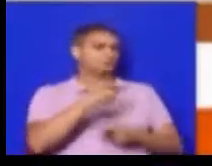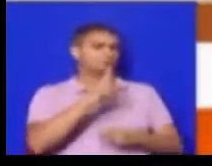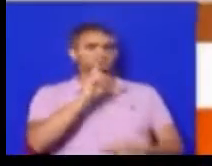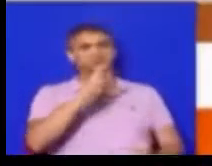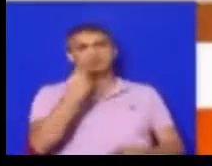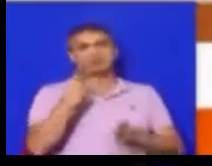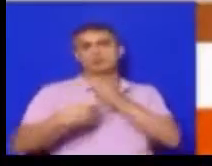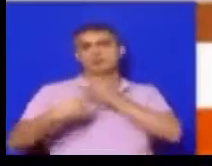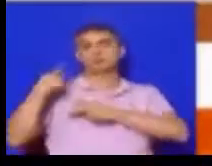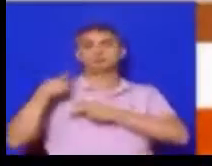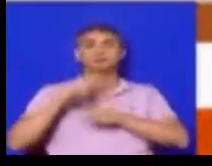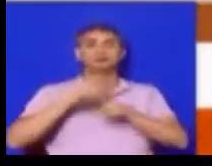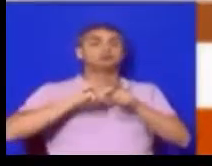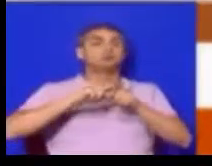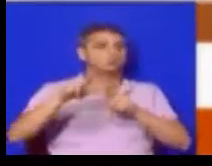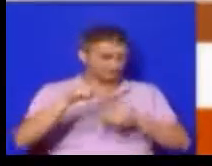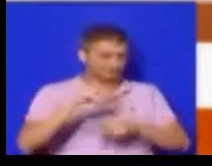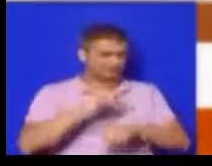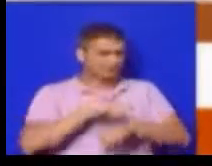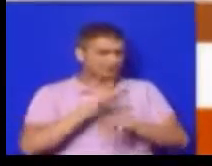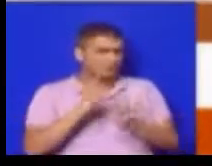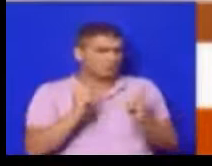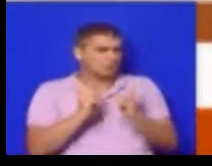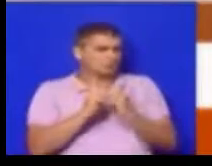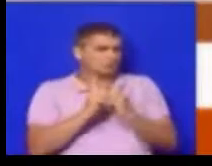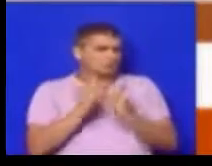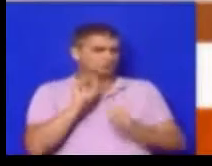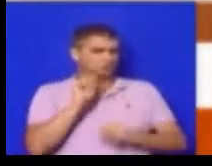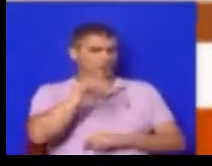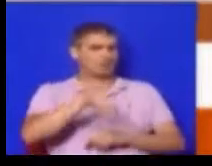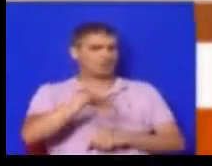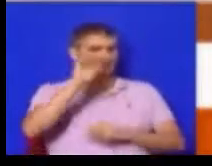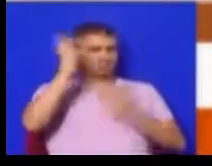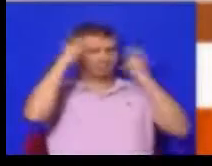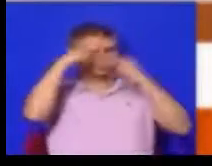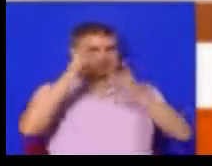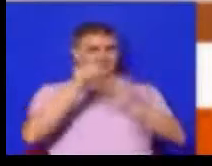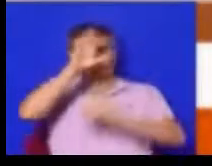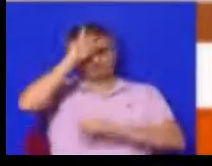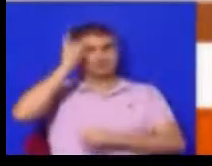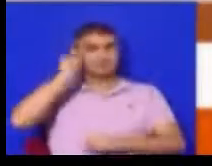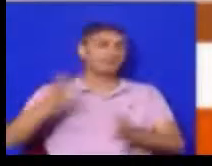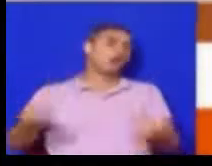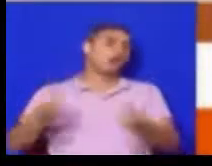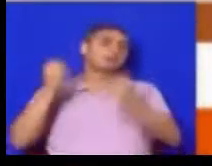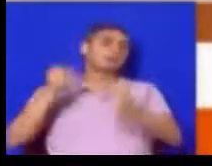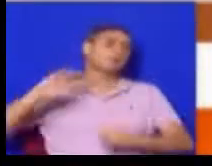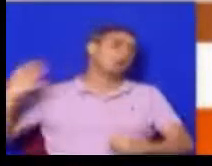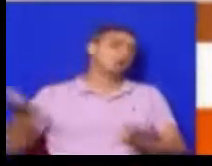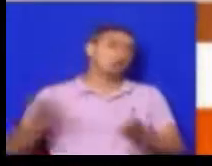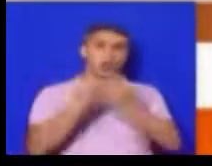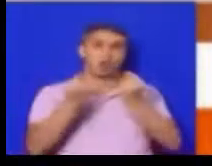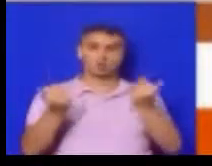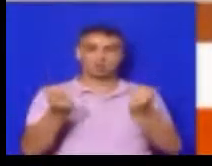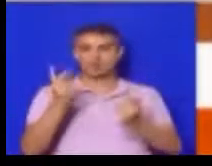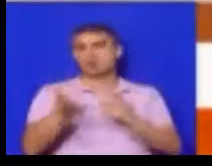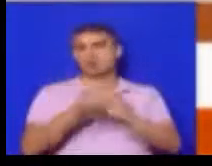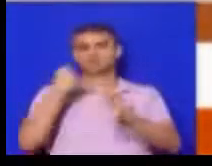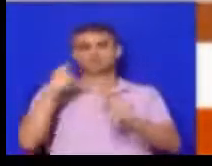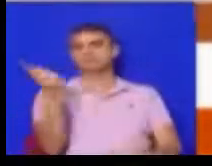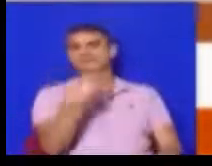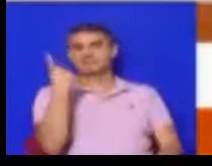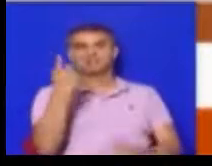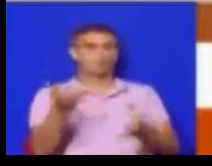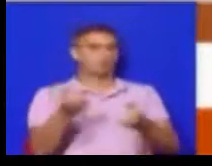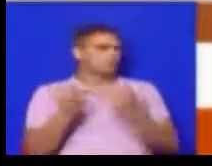אחורה. 3 חודשים זה זמן מאוד מאוד קצוב להגיע להסכם כזה עם איראן שמחייב אותה להוציא את כל החומר המאושר החוצה, שלהוציא את הצנטריפוגות